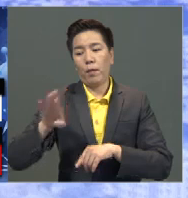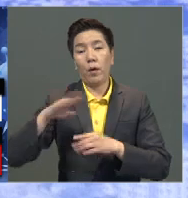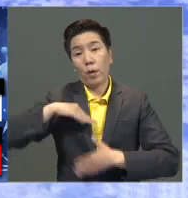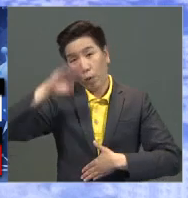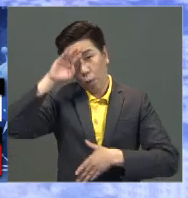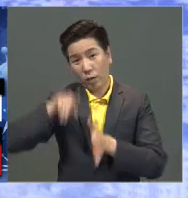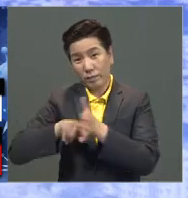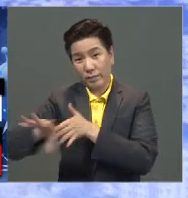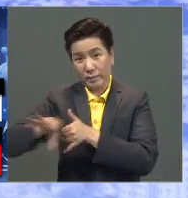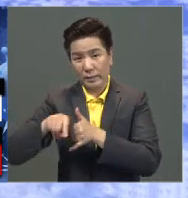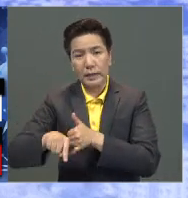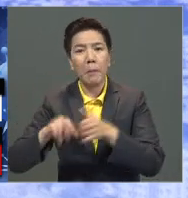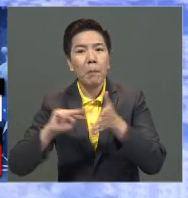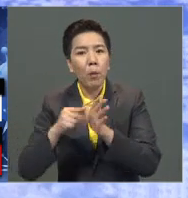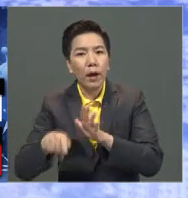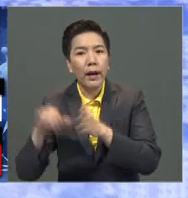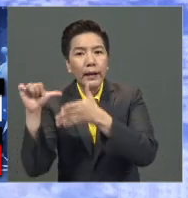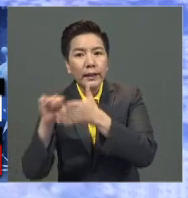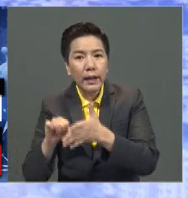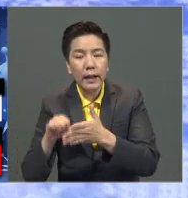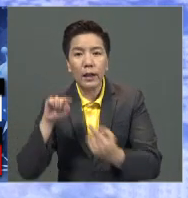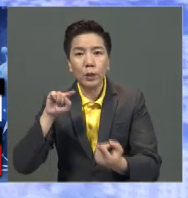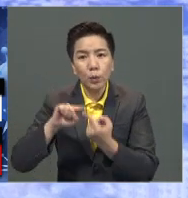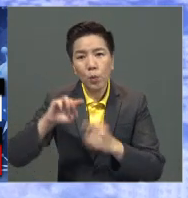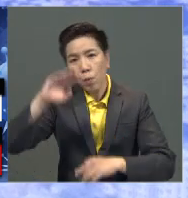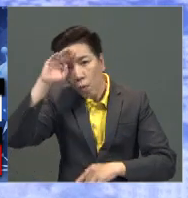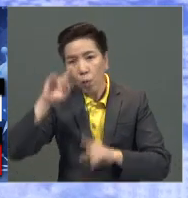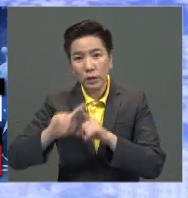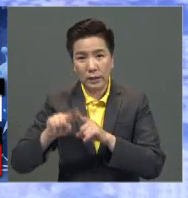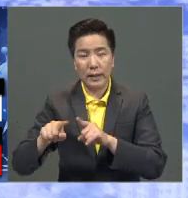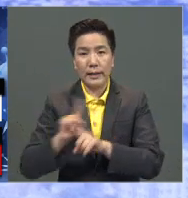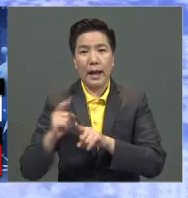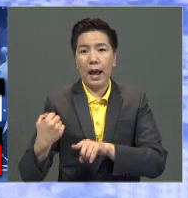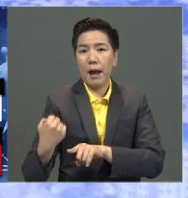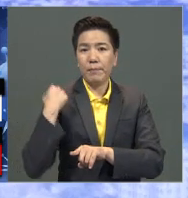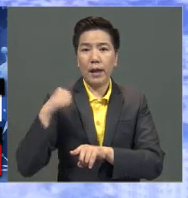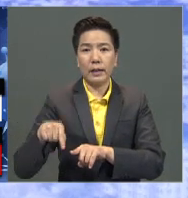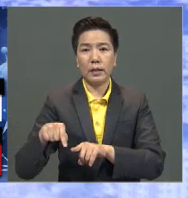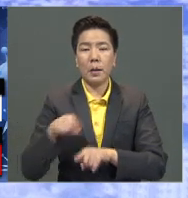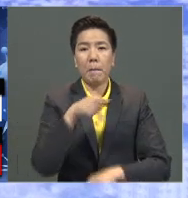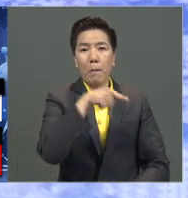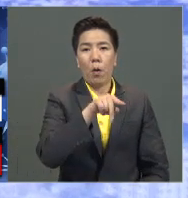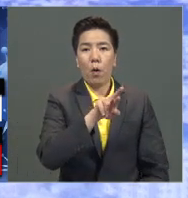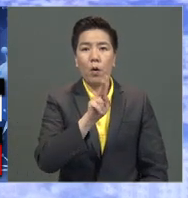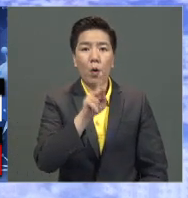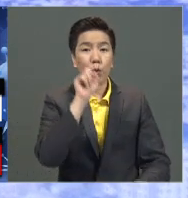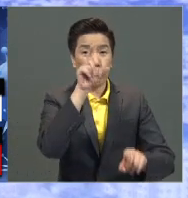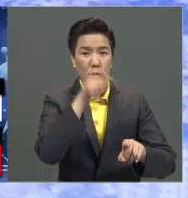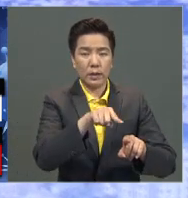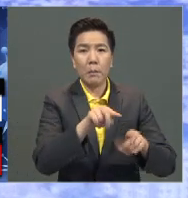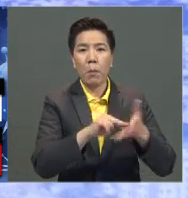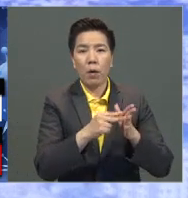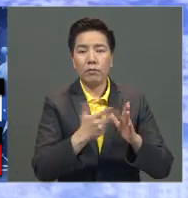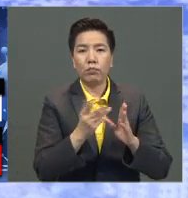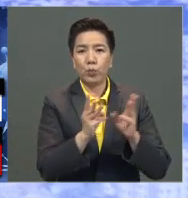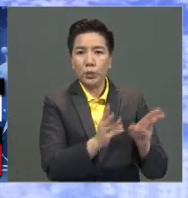าในการแก้ไขสถานการณ์ที่เกิดขึ้นแต่อำนาจหน้าที่ของพรกฉุกเฉินทำให้สามารถก